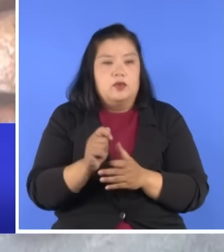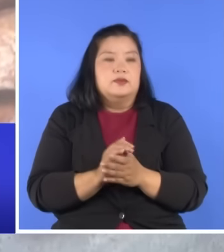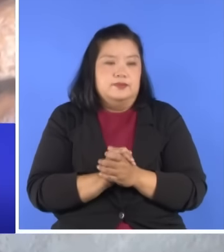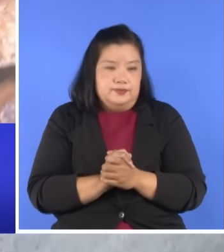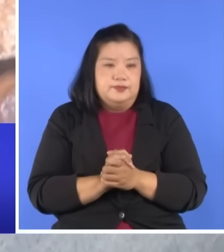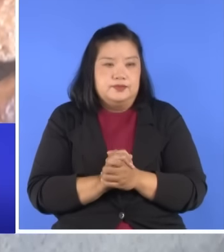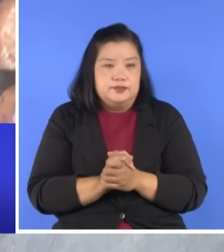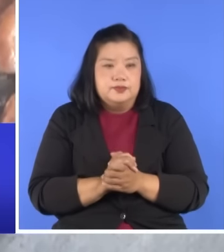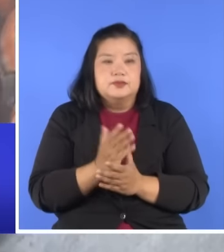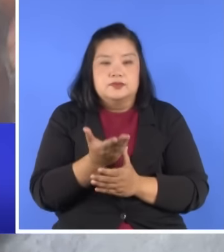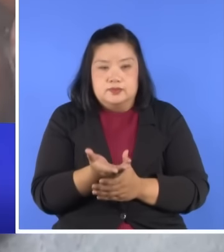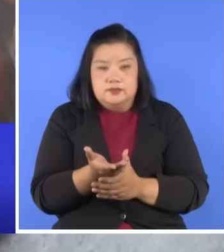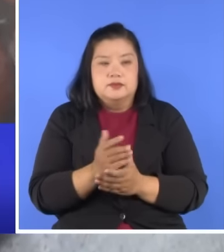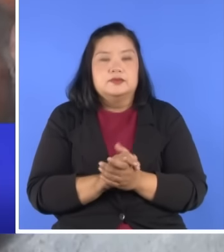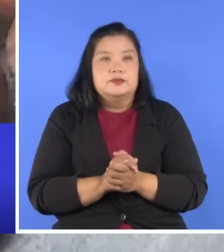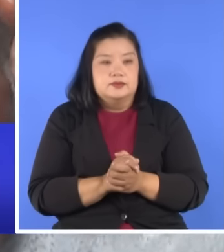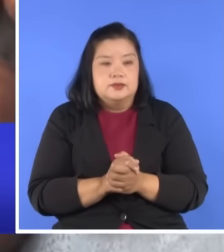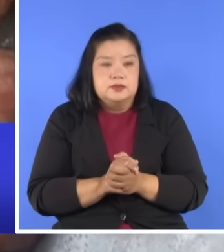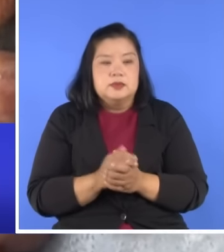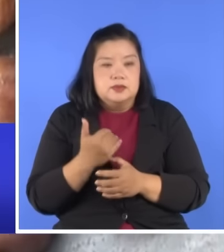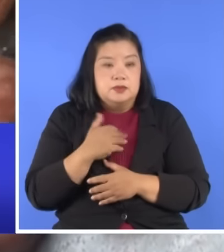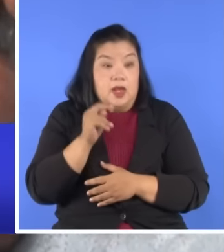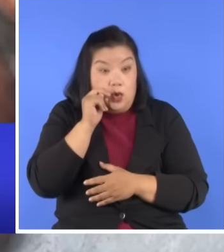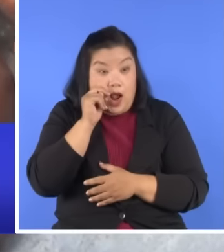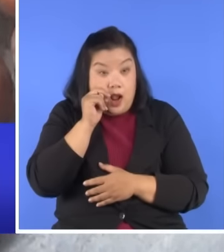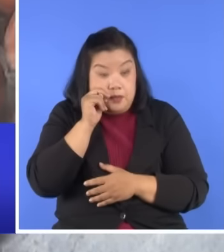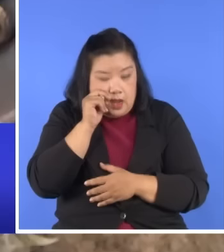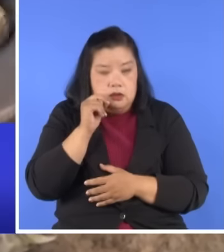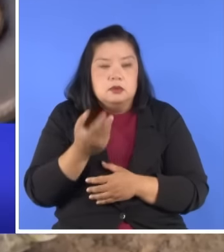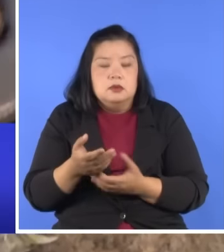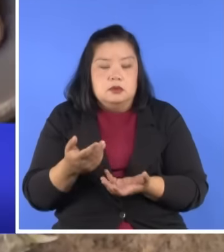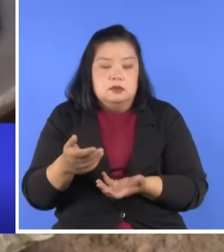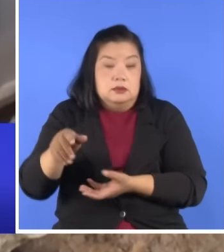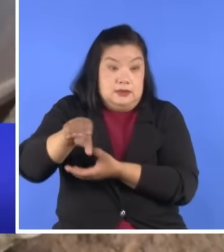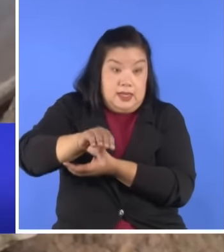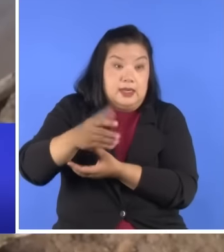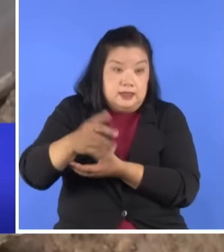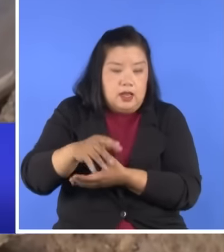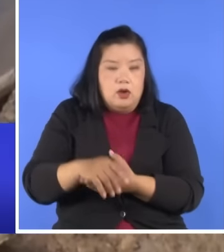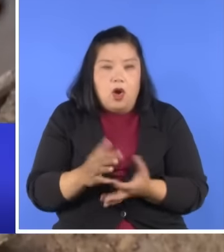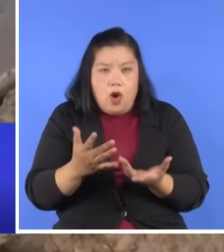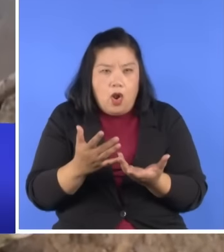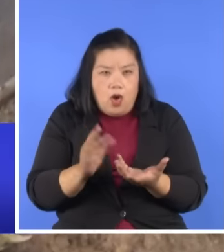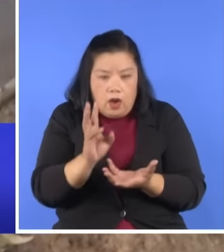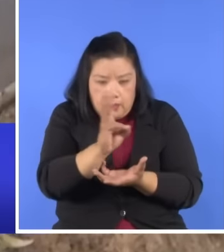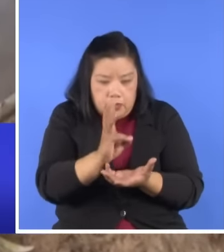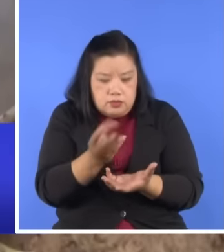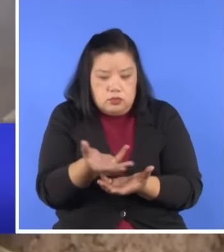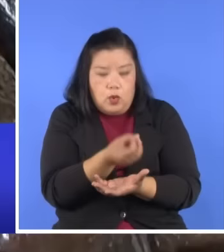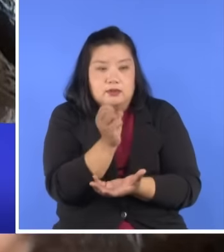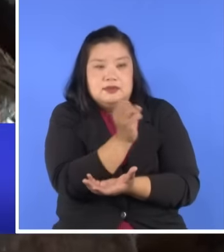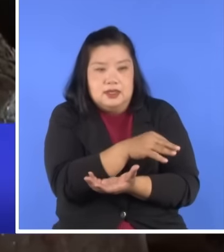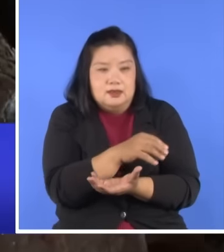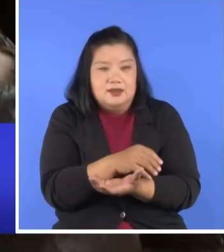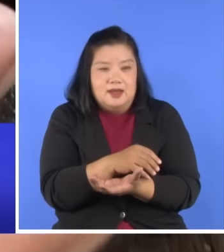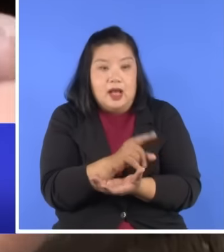ลูกกอที่เก็บมาได้ชาวบ้านก็จะเอามาใส่น้ำก่อนนะครับแล้วก็สังเกตเมล็ดที่มันลอยขึ้นมาก็จะเอาทิ้งเพราะว่าถ้ามันลอยขึ้นมา